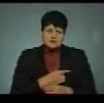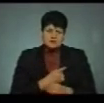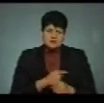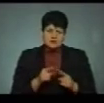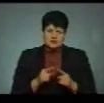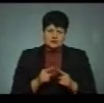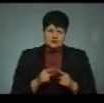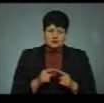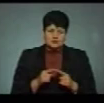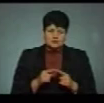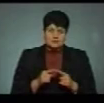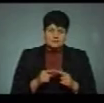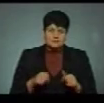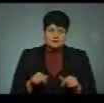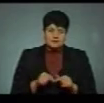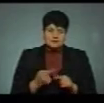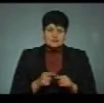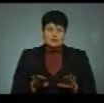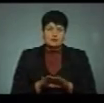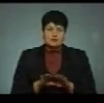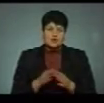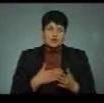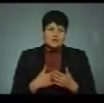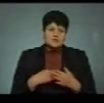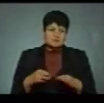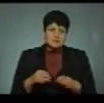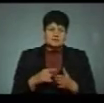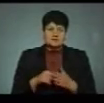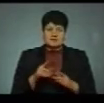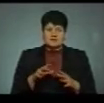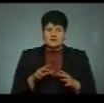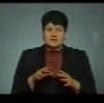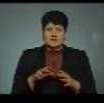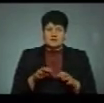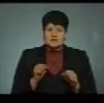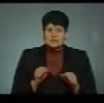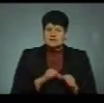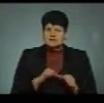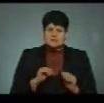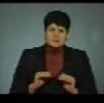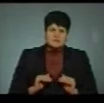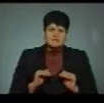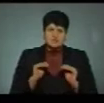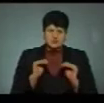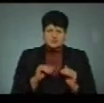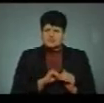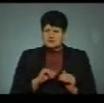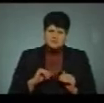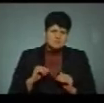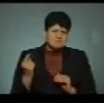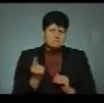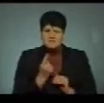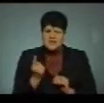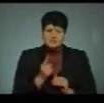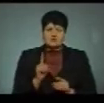це порівнюючи там, з громадським транспортом, з міською радою. І найвищий показник, найперше, що повинна би